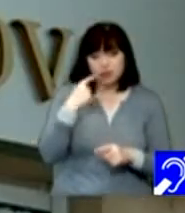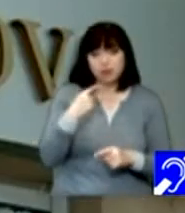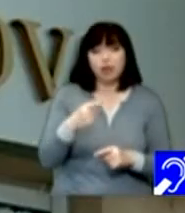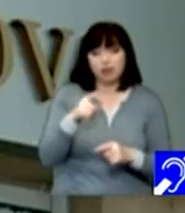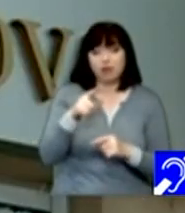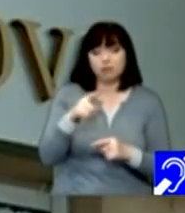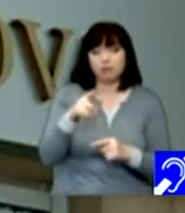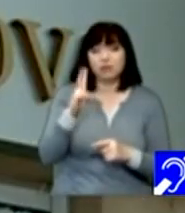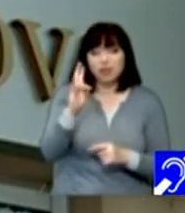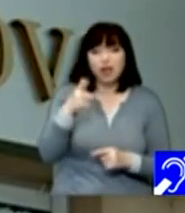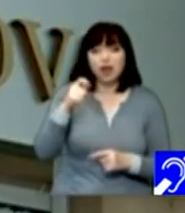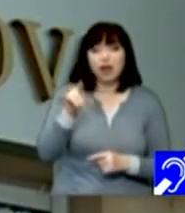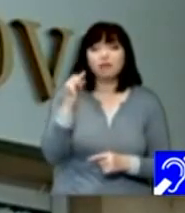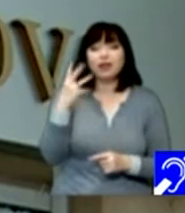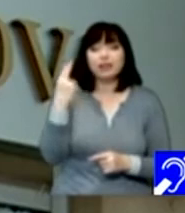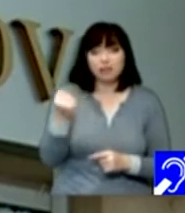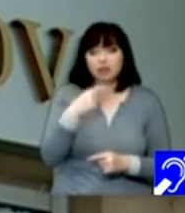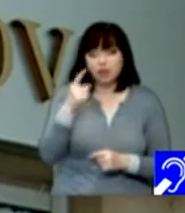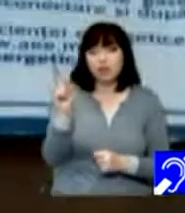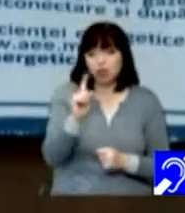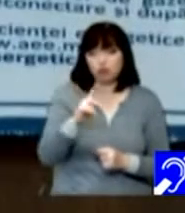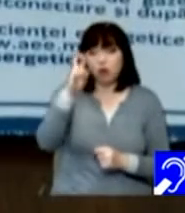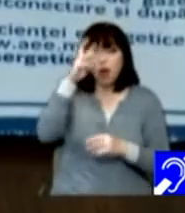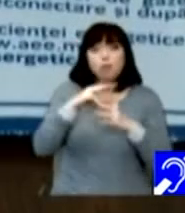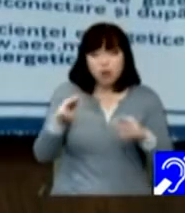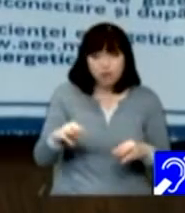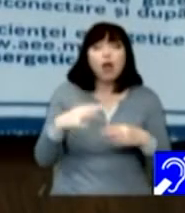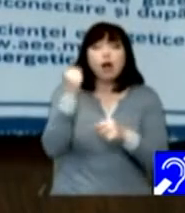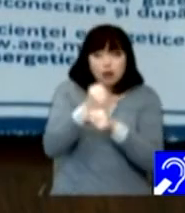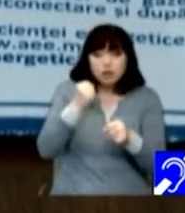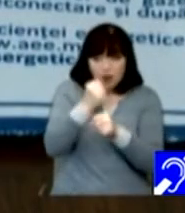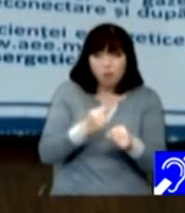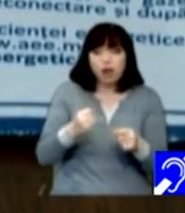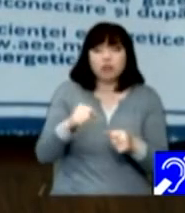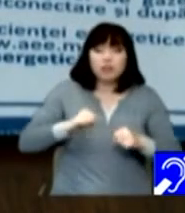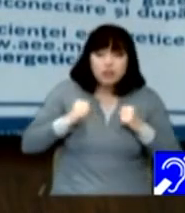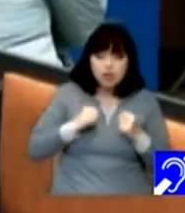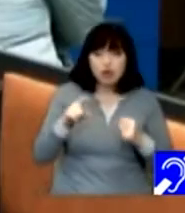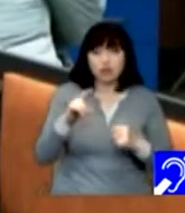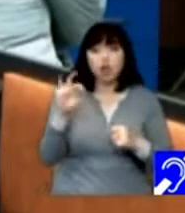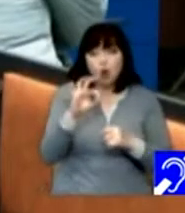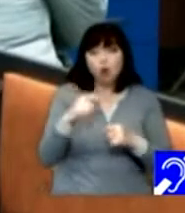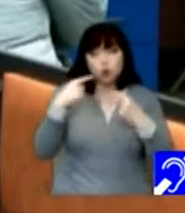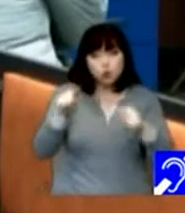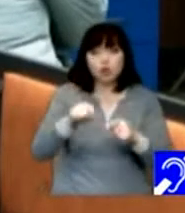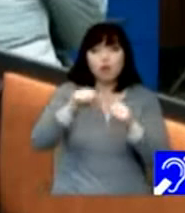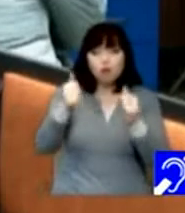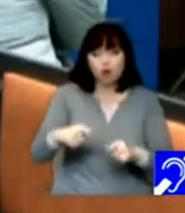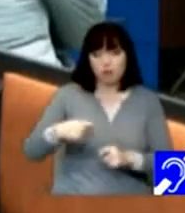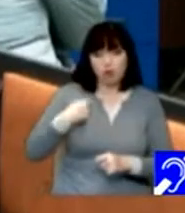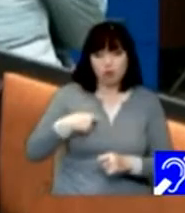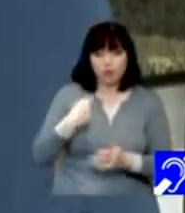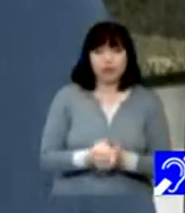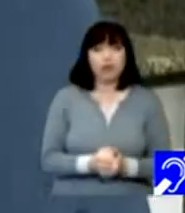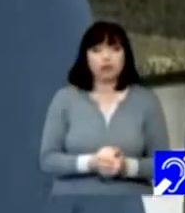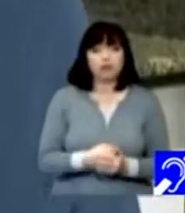a premierului Natalia Gavriliță a declarat că guvernul lucrează deja la mecanismul de compensații. Acest mecanism, echipa de